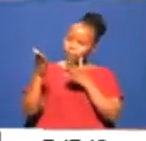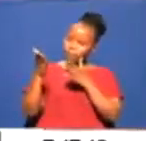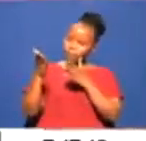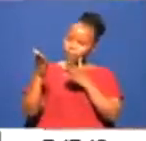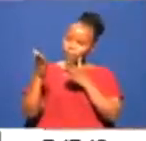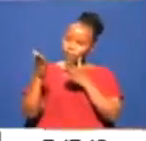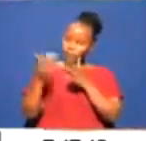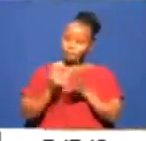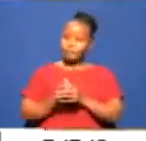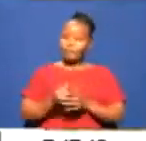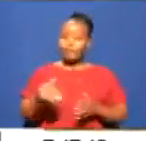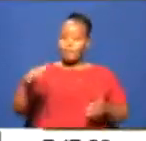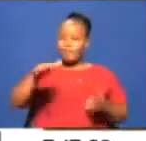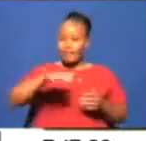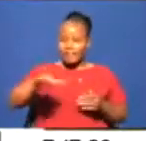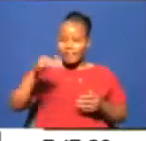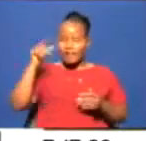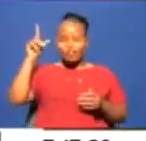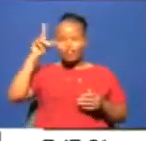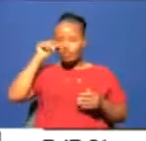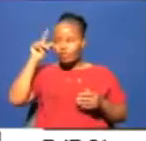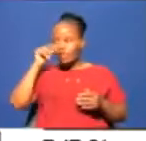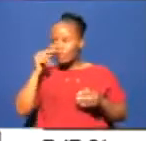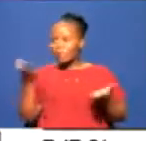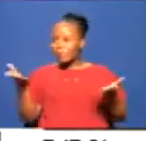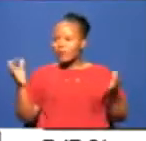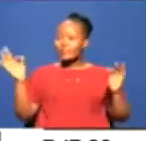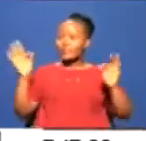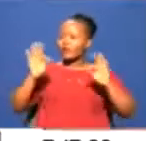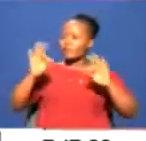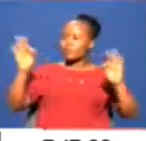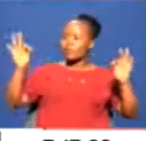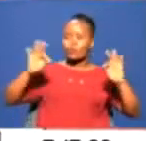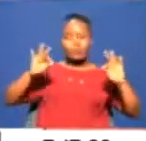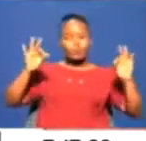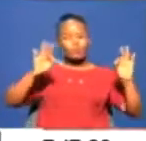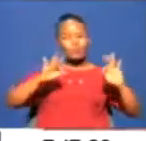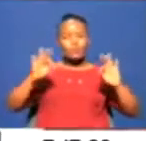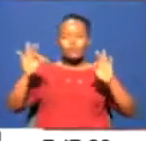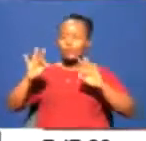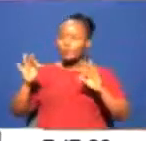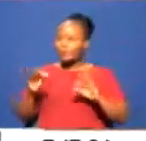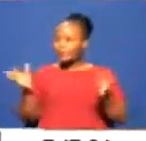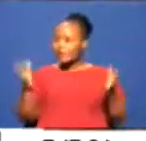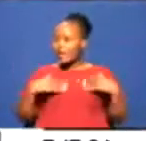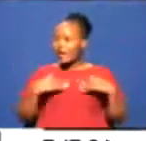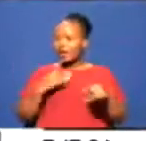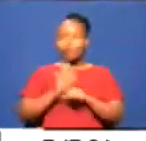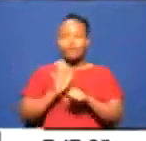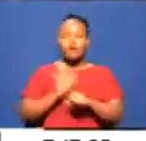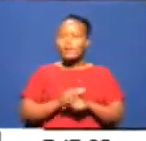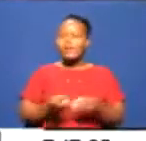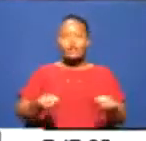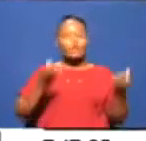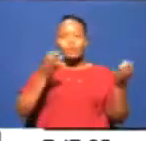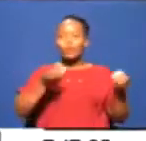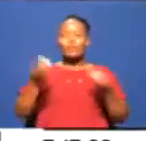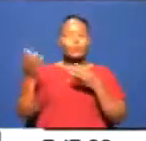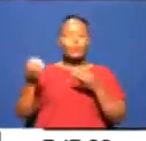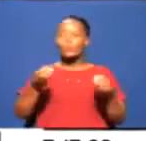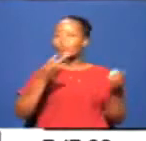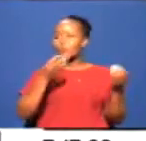eneo hilo la pwani lilikuwa mandhari ya kuvutia iliyojaa fataki kama ilivyo ada.